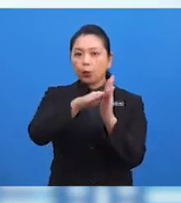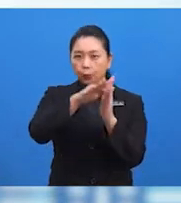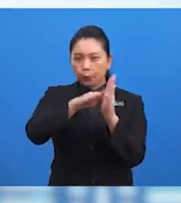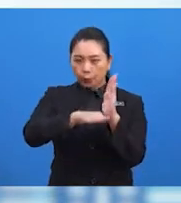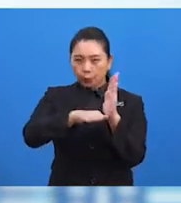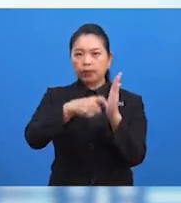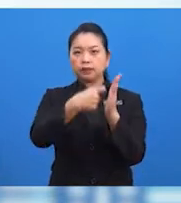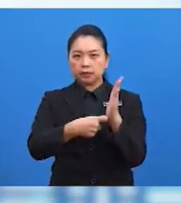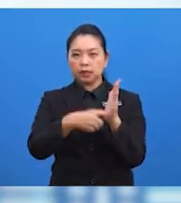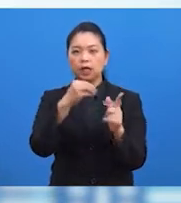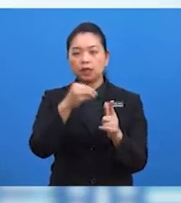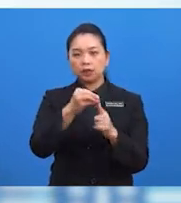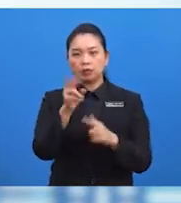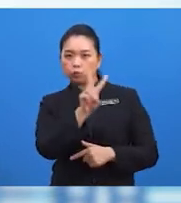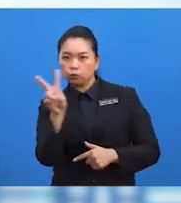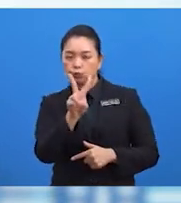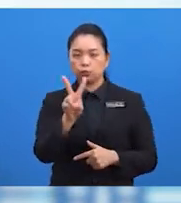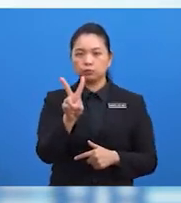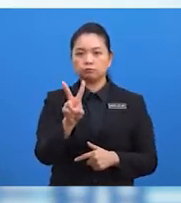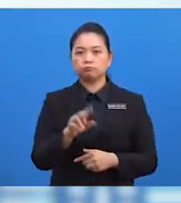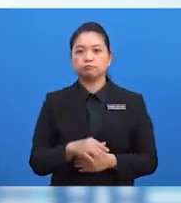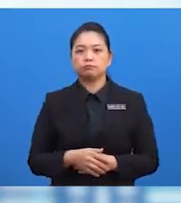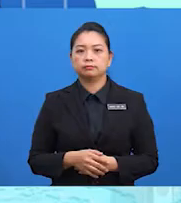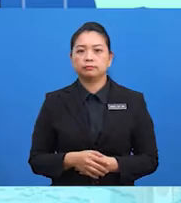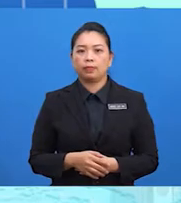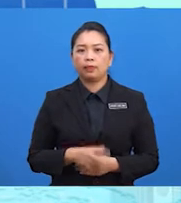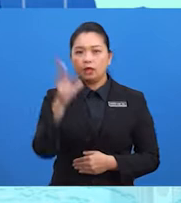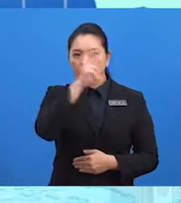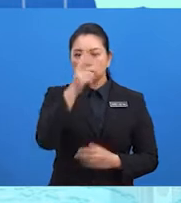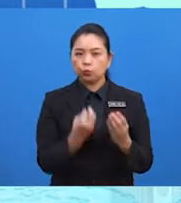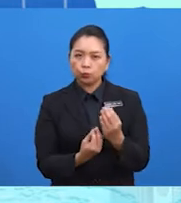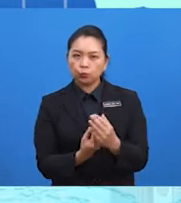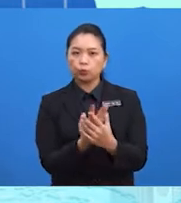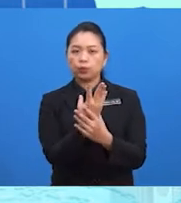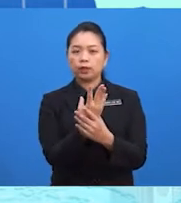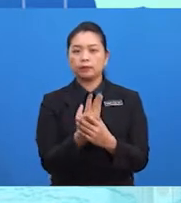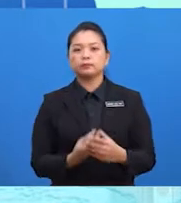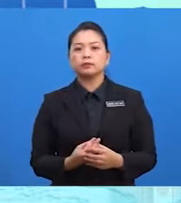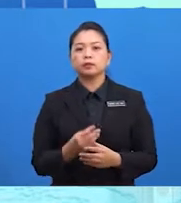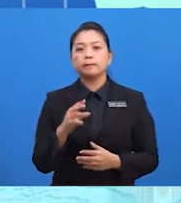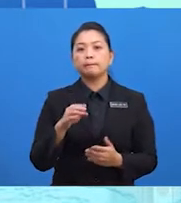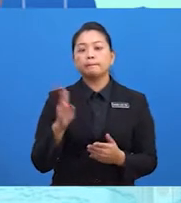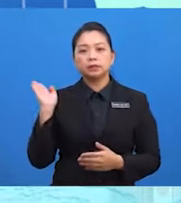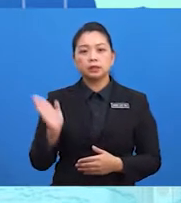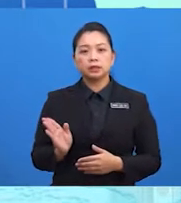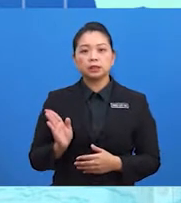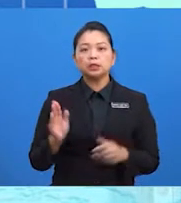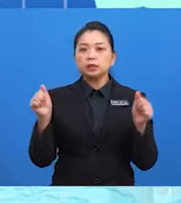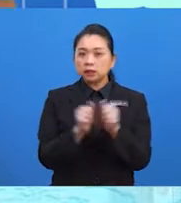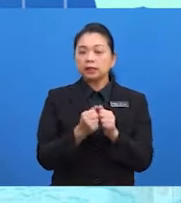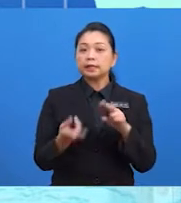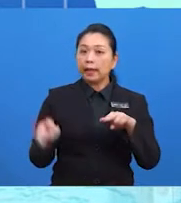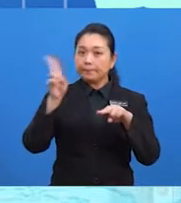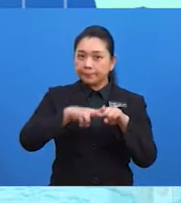mengurangkan cukai atau kedua-duanya secara serentak. Kerajaan mewujudkan belanjawan defisit dengan